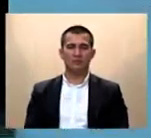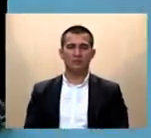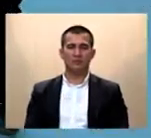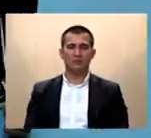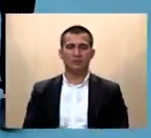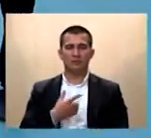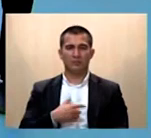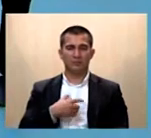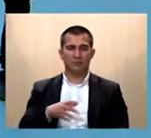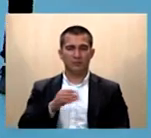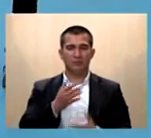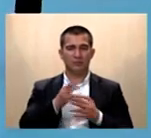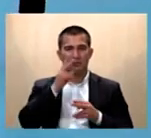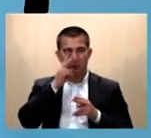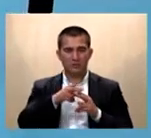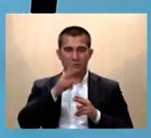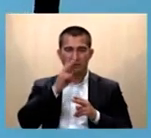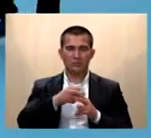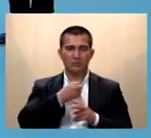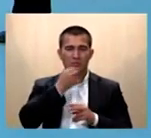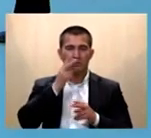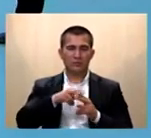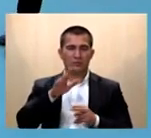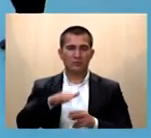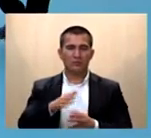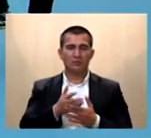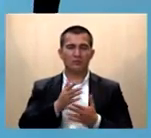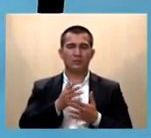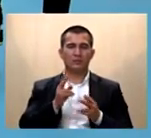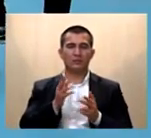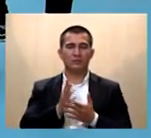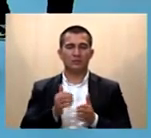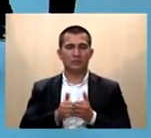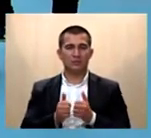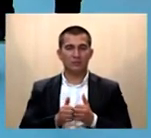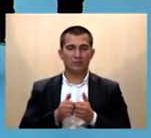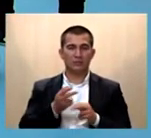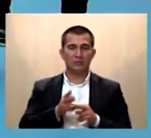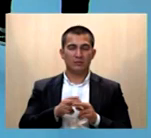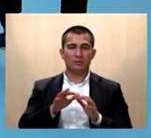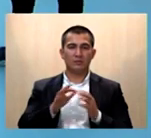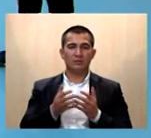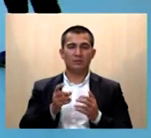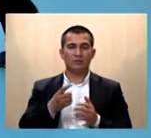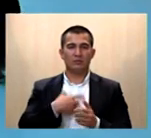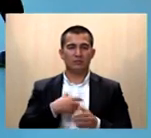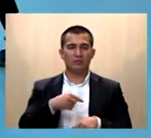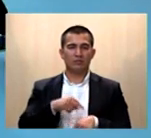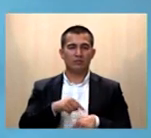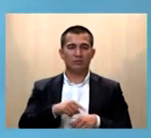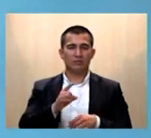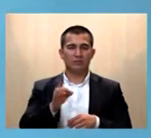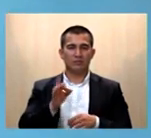Uyda akalaringiz, ukalaringiz bo'lsa, birgalikda to'pni, avvalambor to'pni his qilib olish uchun